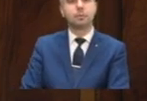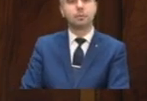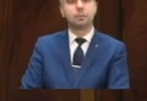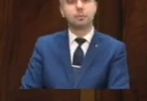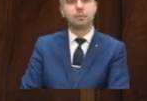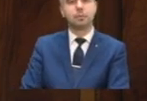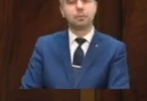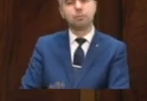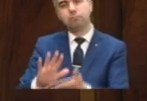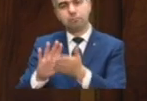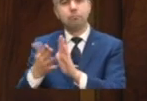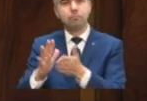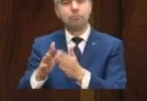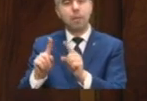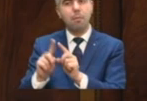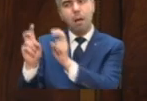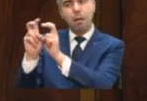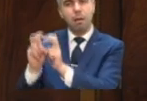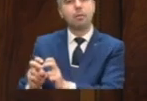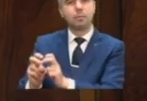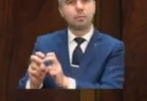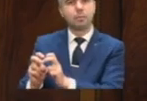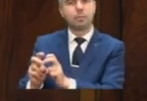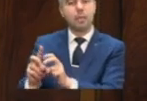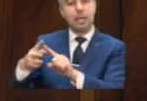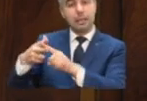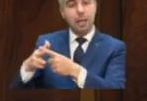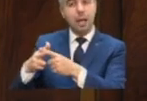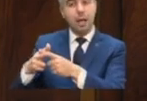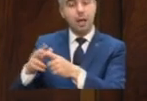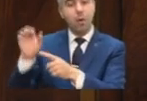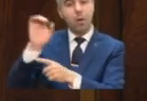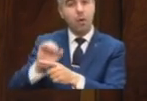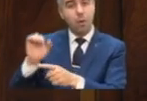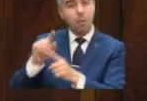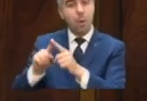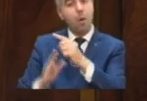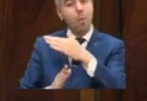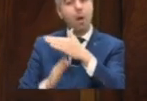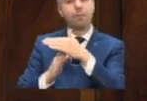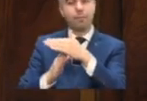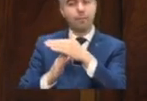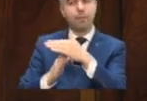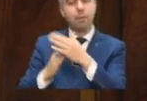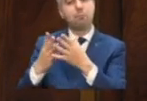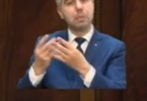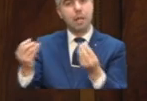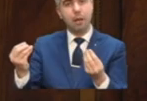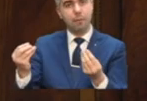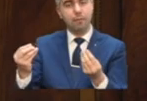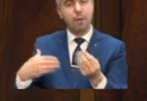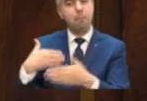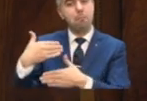شيئا ما ضعفتها، لأن الصناعة في الغرب اضطرت توقف بعض الأحيان لأن